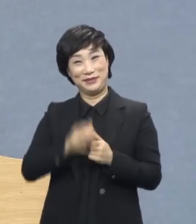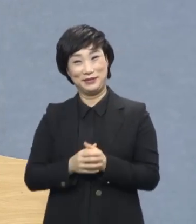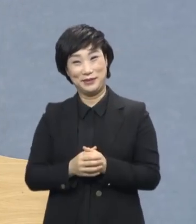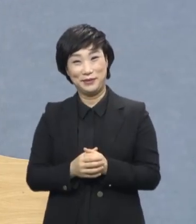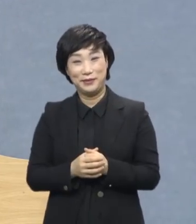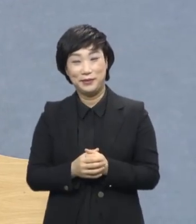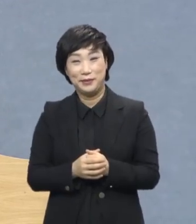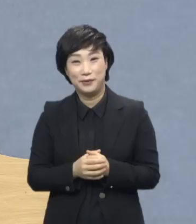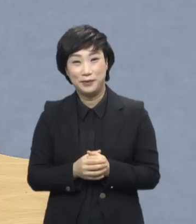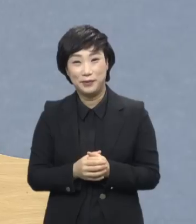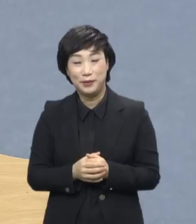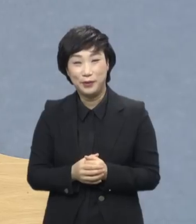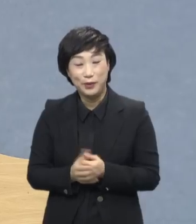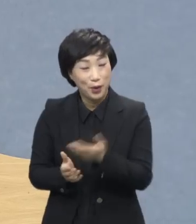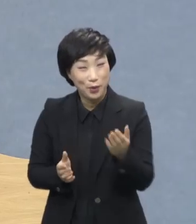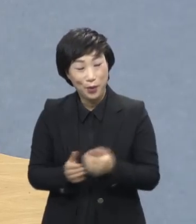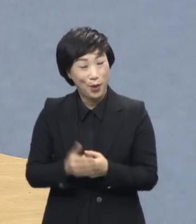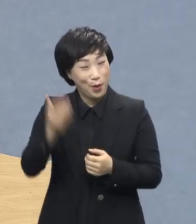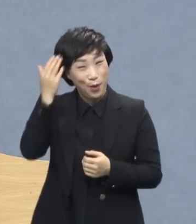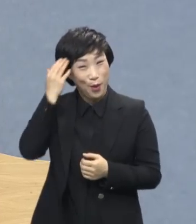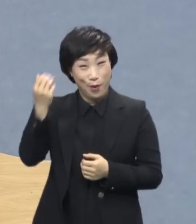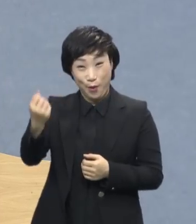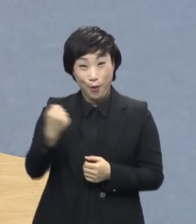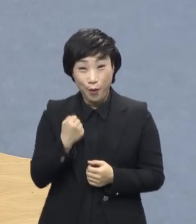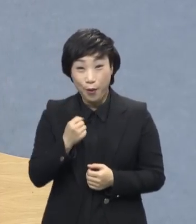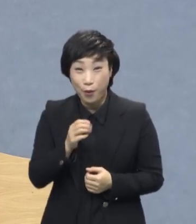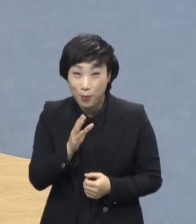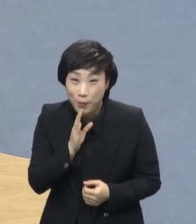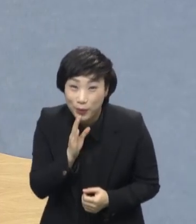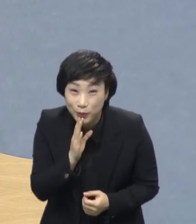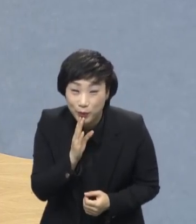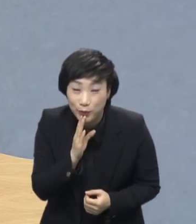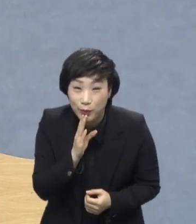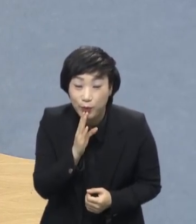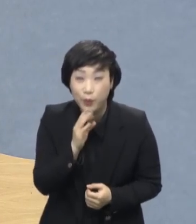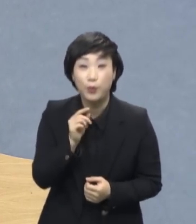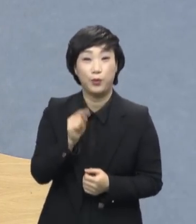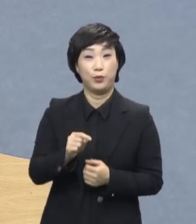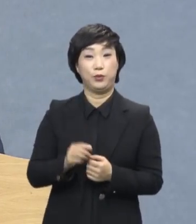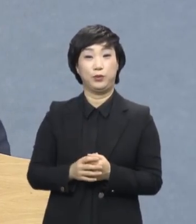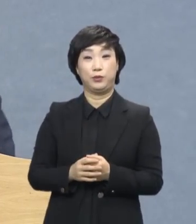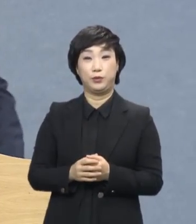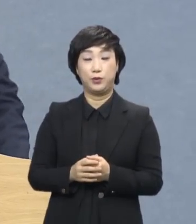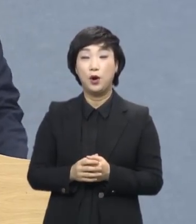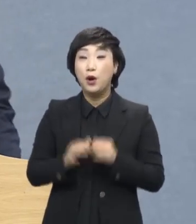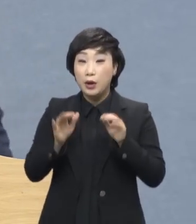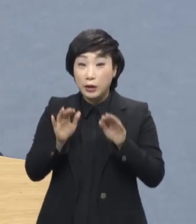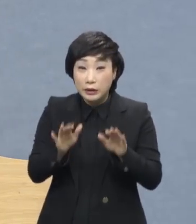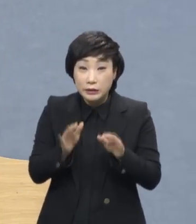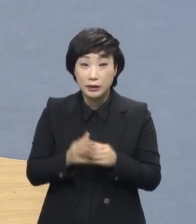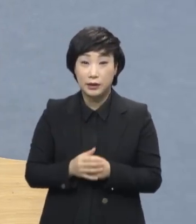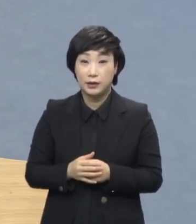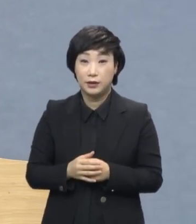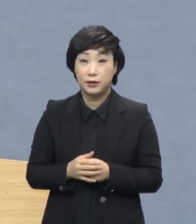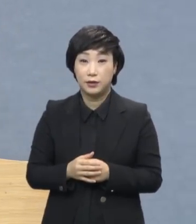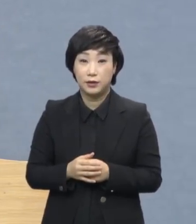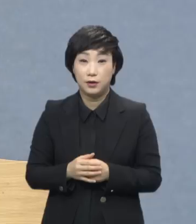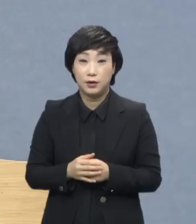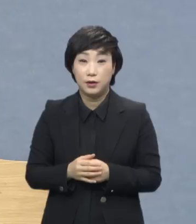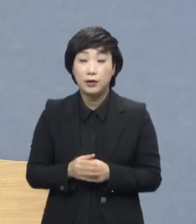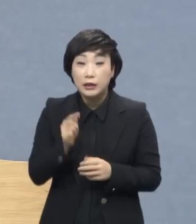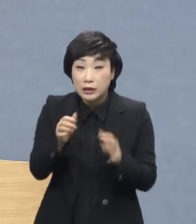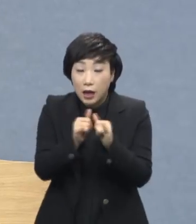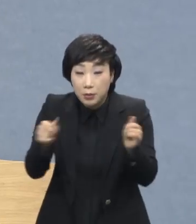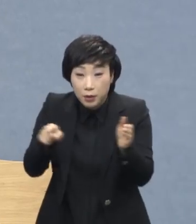있어요. 얼마나 지식이 대단해요. 그 사람이. 그런데도 그